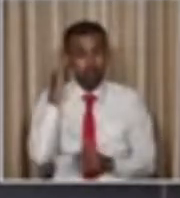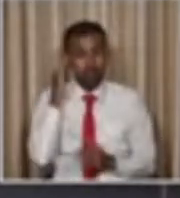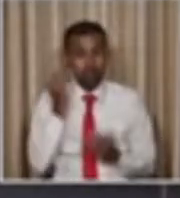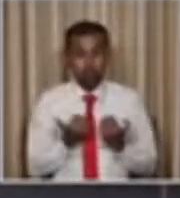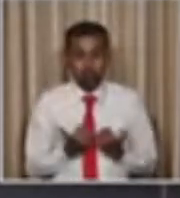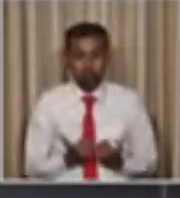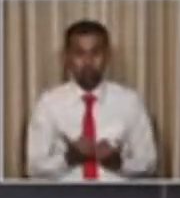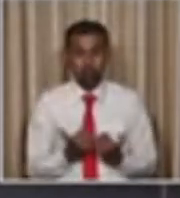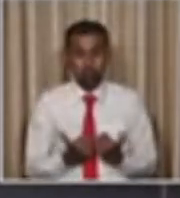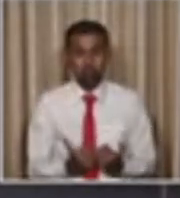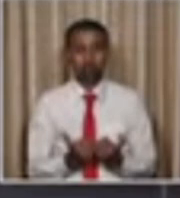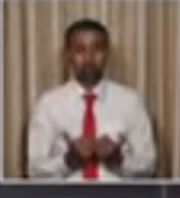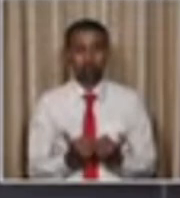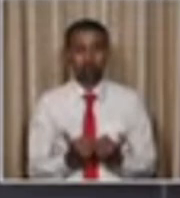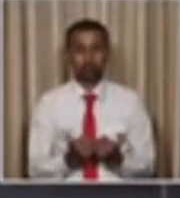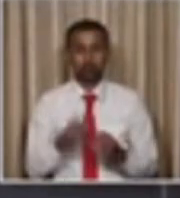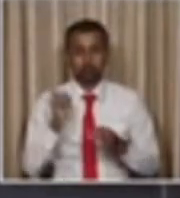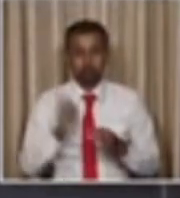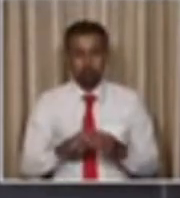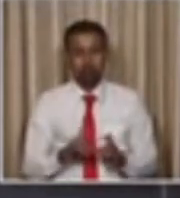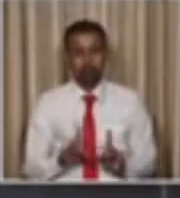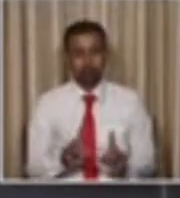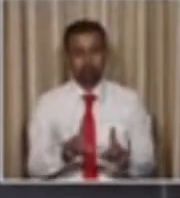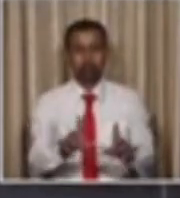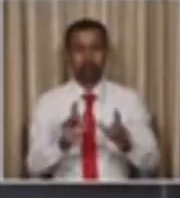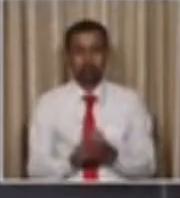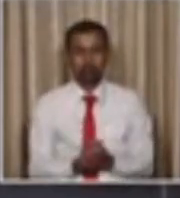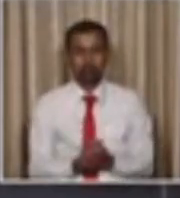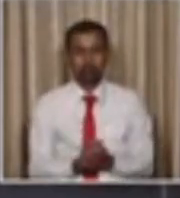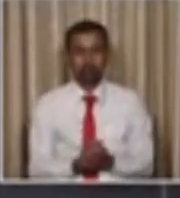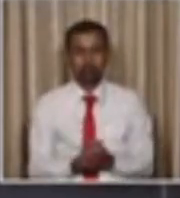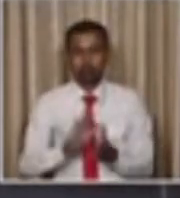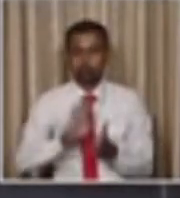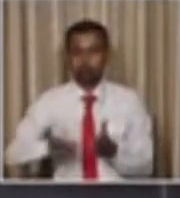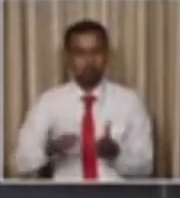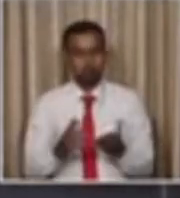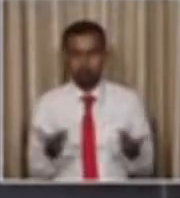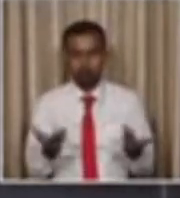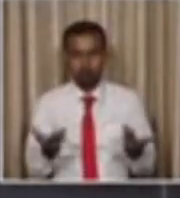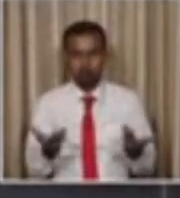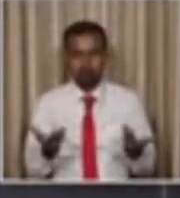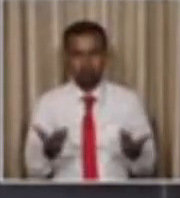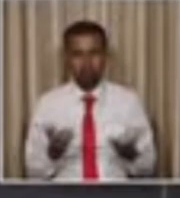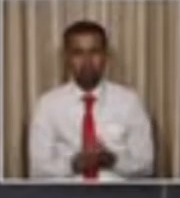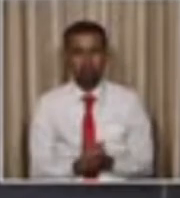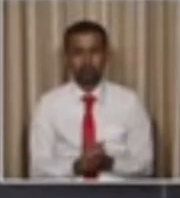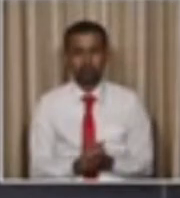ඉපදෙන තාක්කල් මේ ප්‍රශ්නය තියෙනවා මේක විසි කරන්න බෑ මේක අයින් කරන්න බෑ this is period